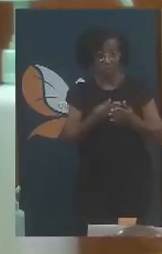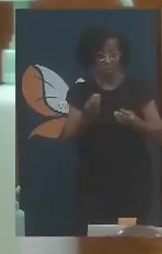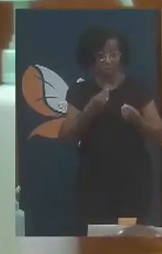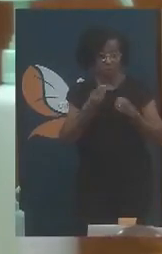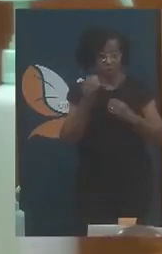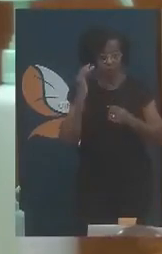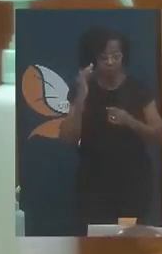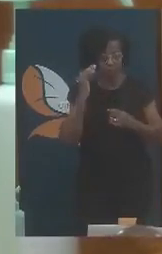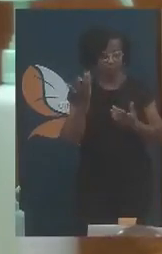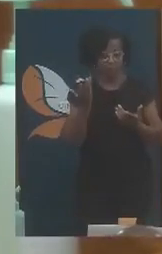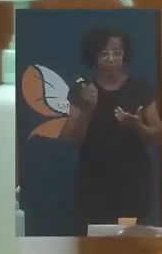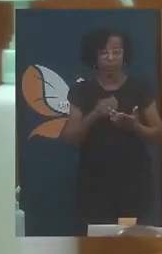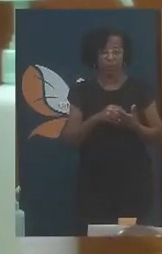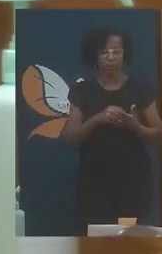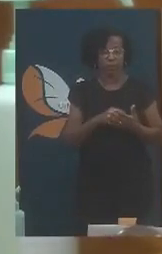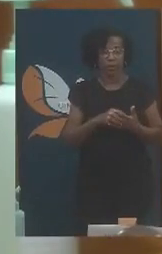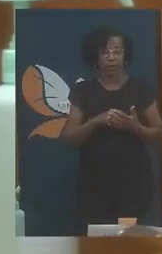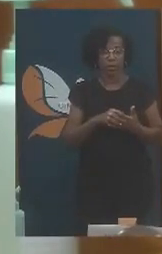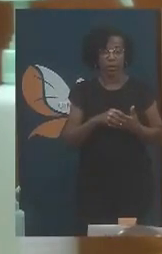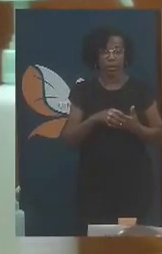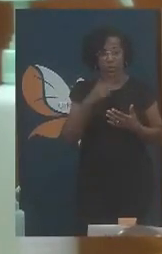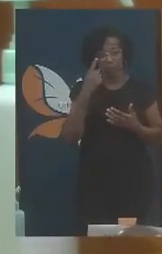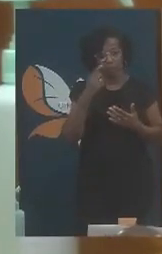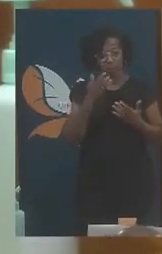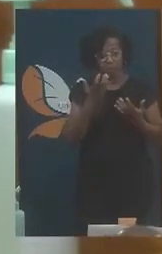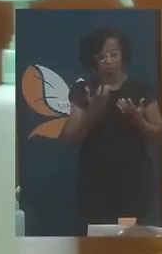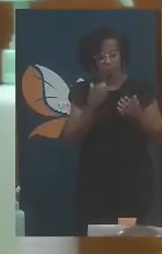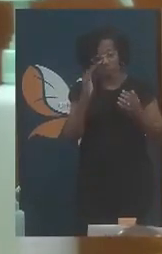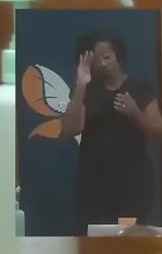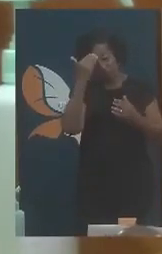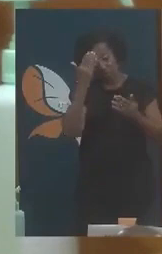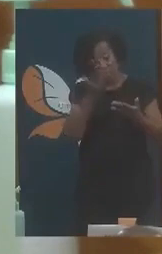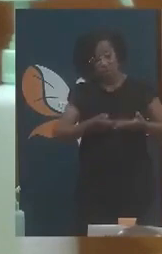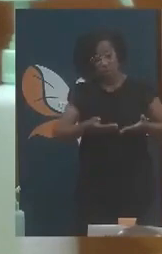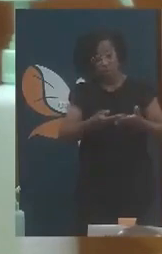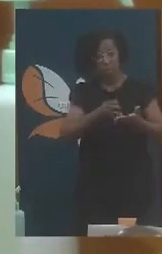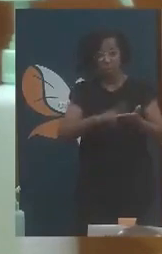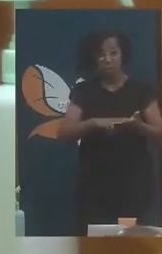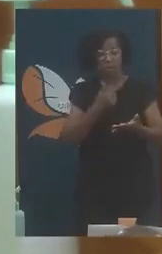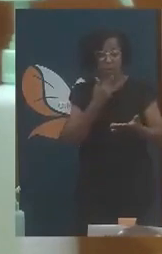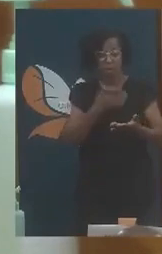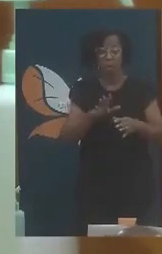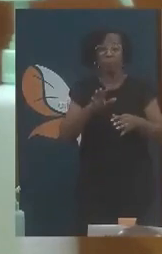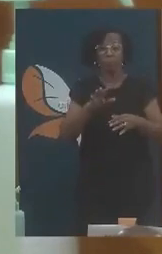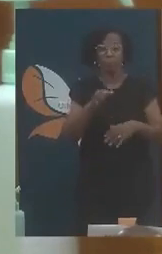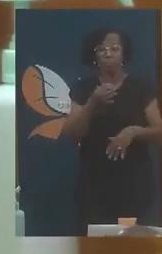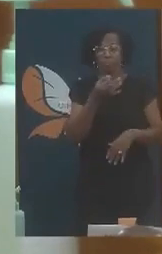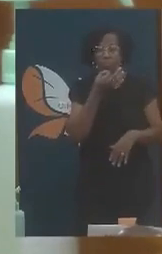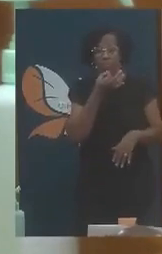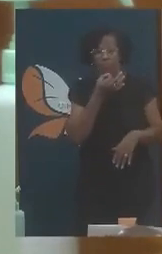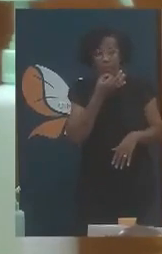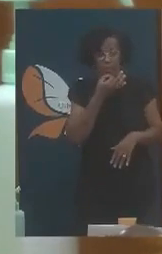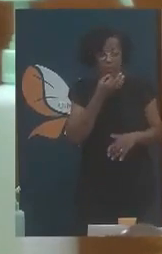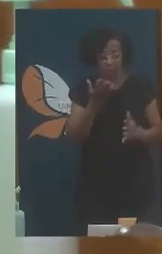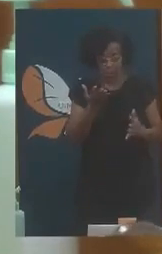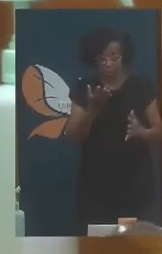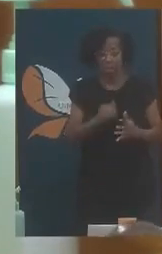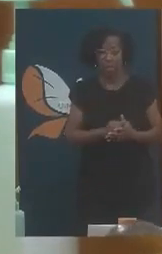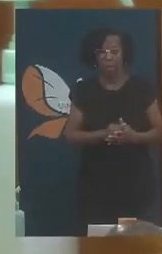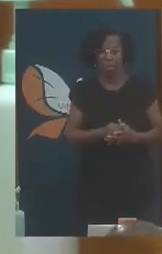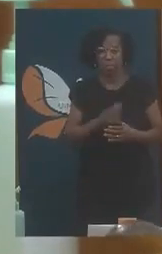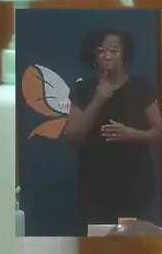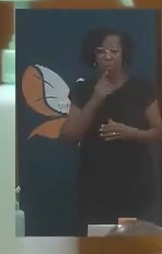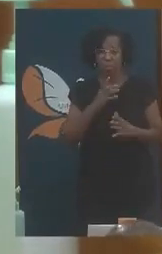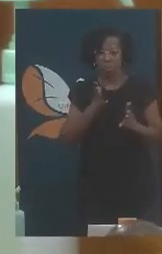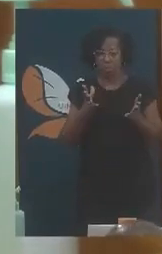que je voulais savoir la situation réelle là-dessus. Merci. Je profite, je n'ai pas passé mes 2 minutes, pour faire une mise